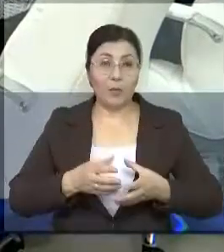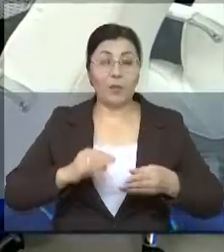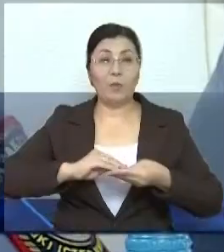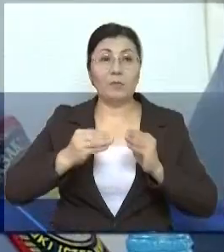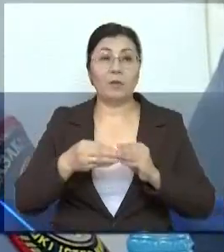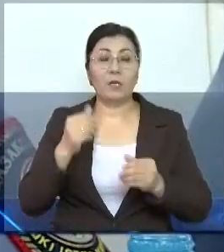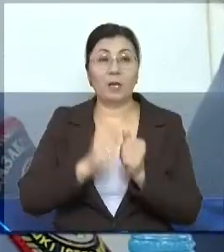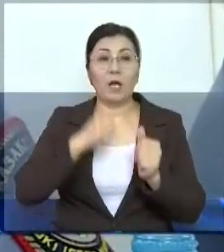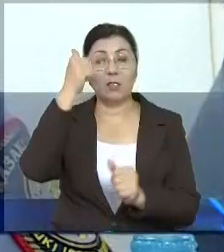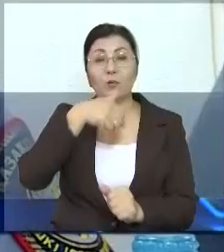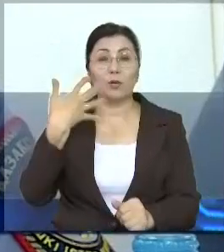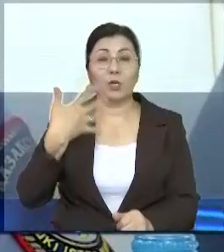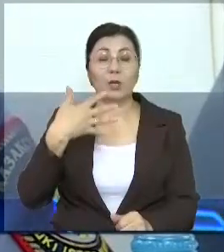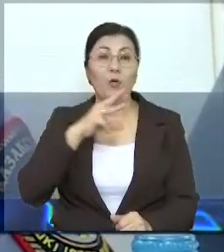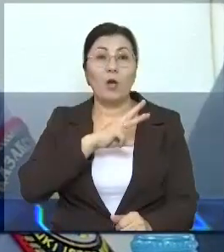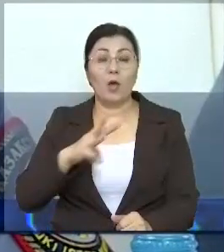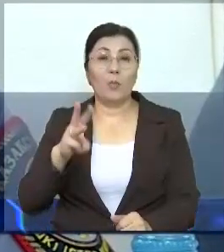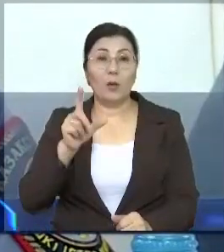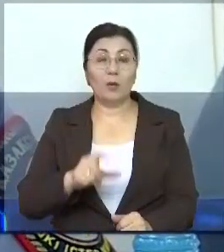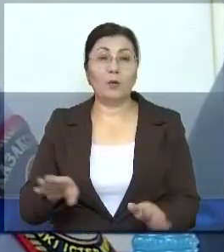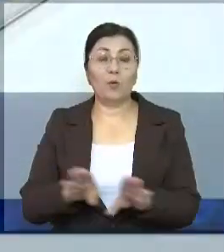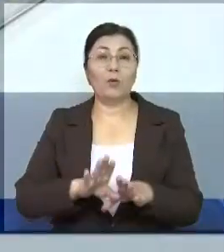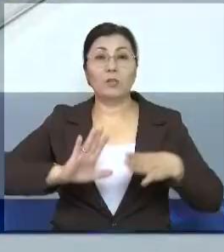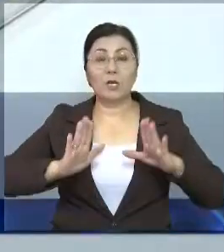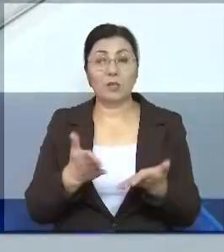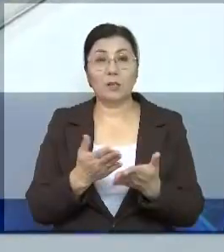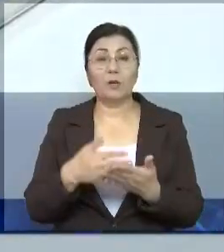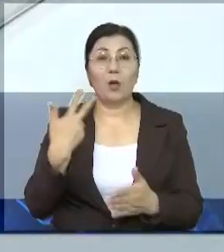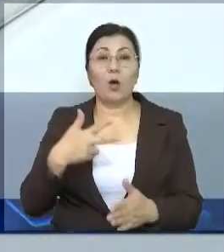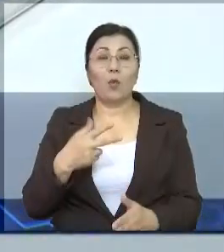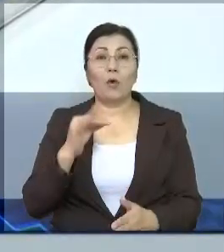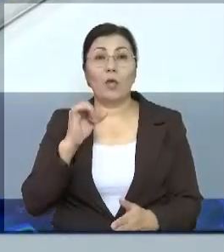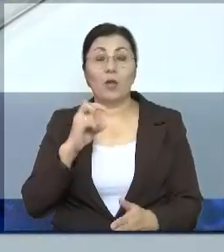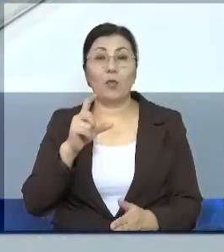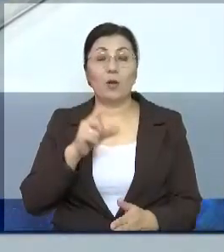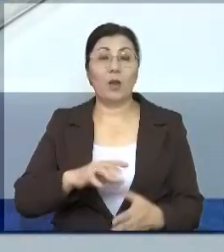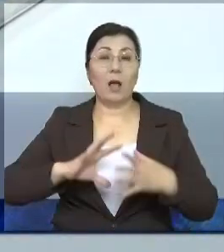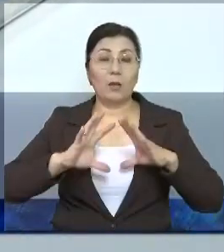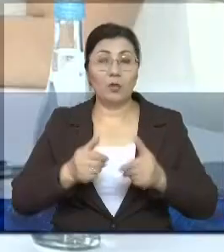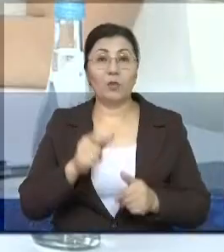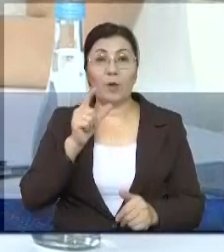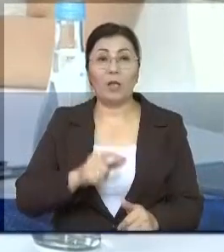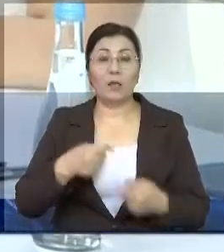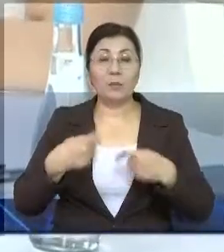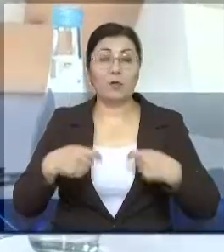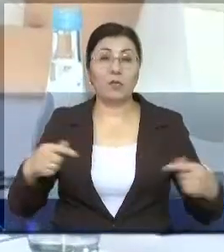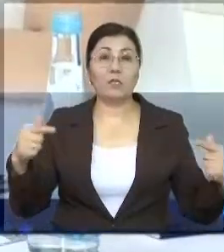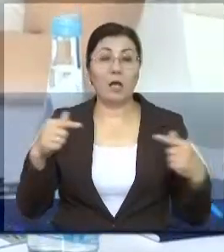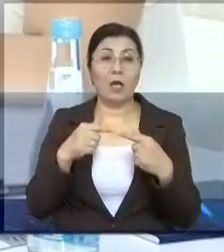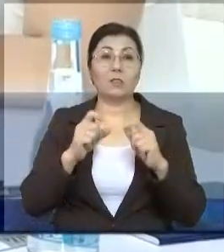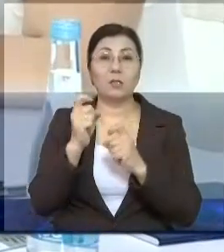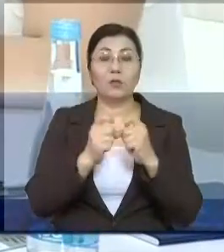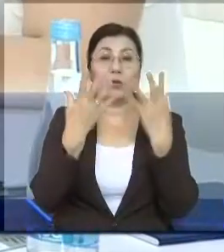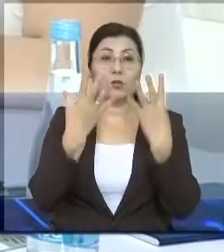адам осындай жағдайға ұшырайды дейді мамандар. Алда 30 шілде дүниежүзілік адам саудасына қарсы күрес күні келе жатыр. Бұл күні